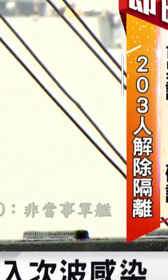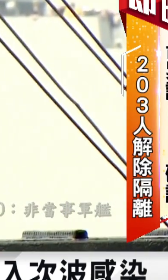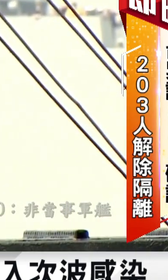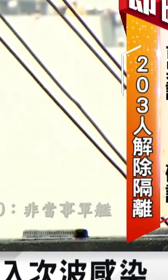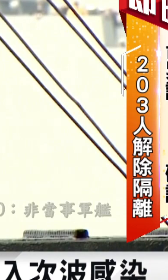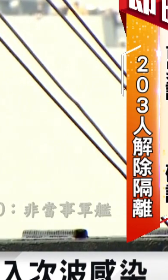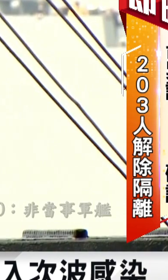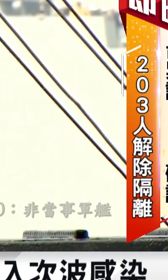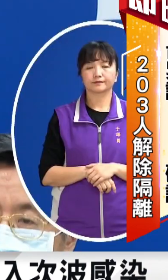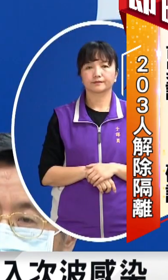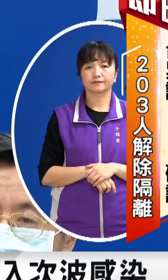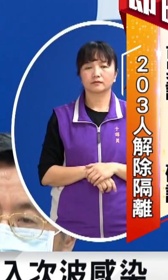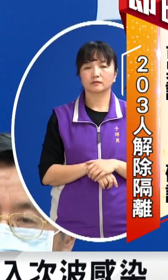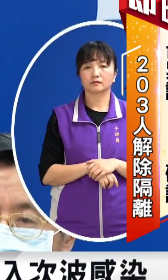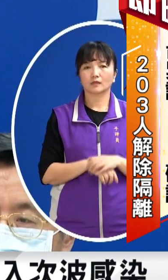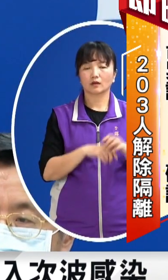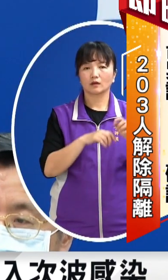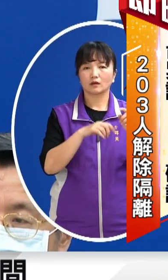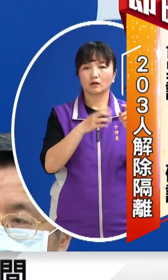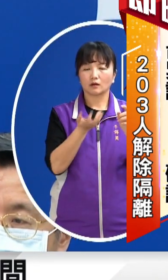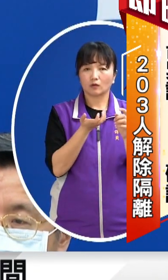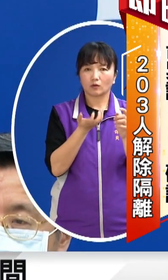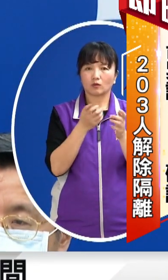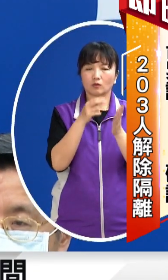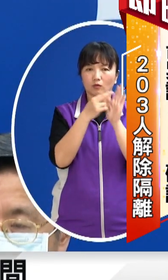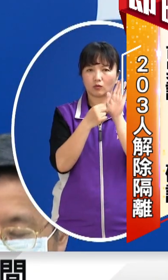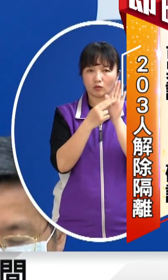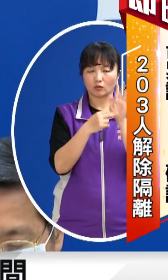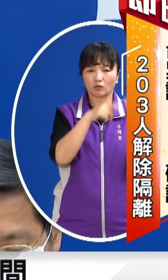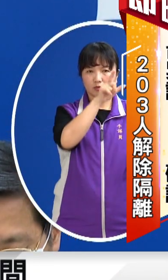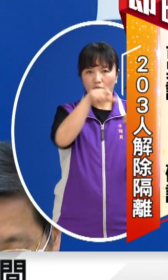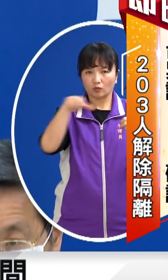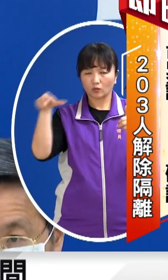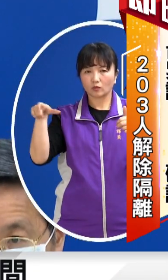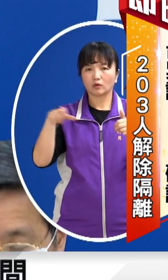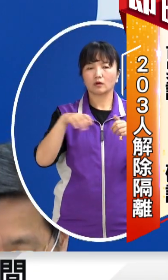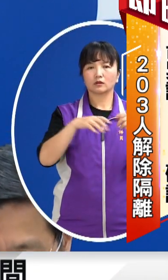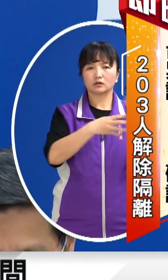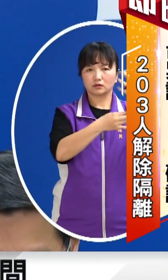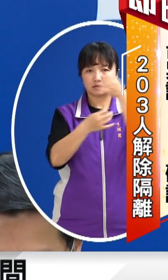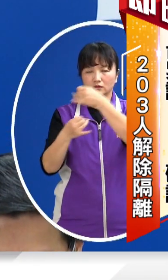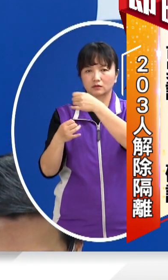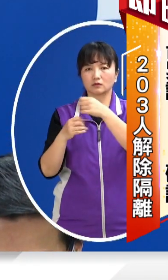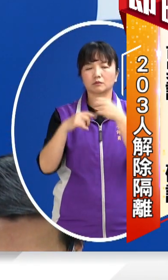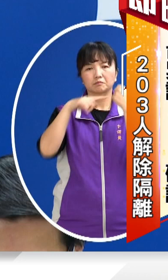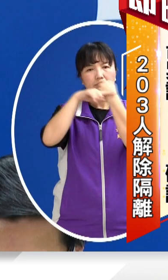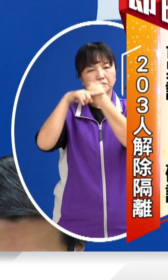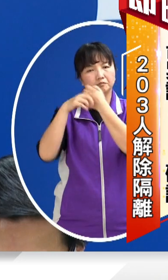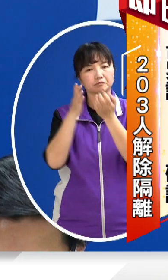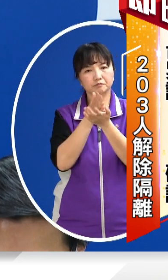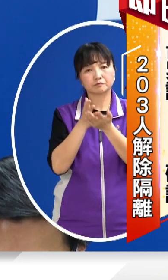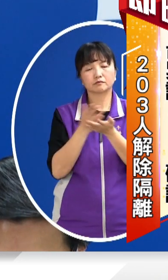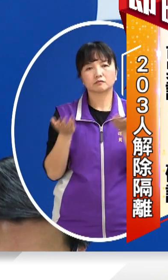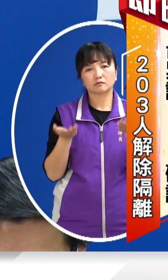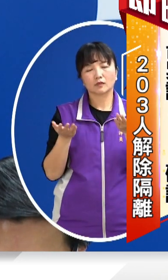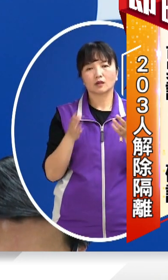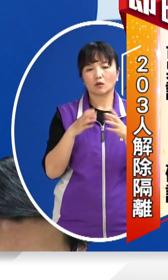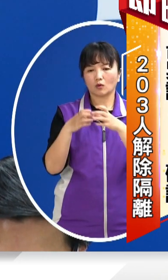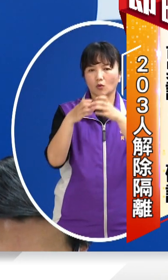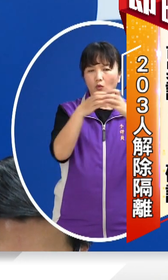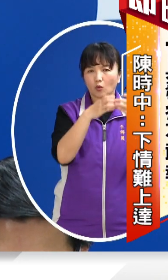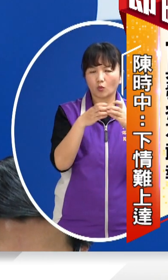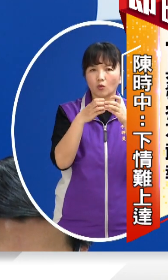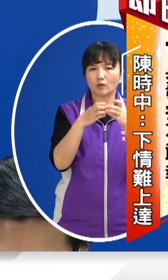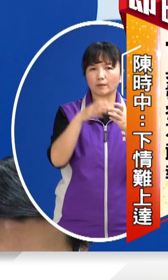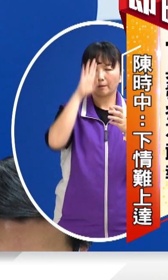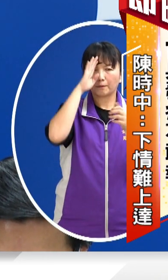者。 就是根据目前的这个整个个案的发病的时间来做研判，那本次群聚的事件